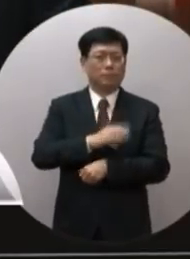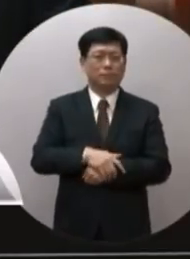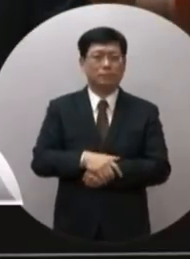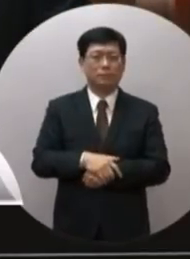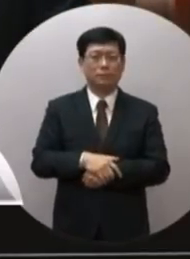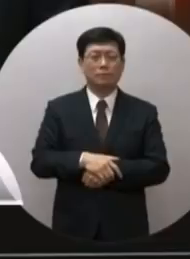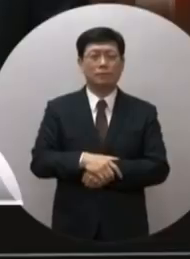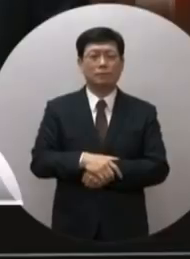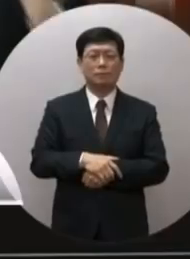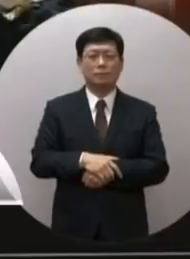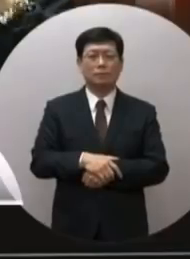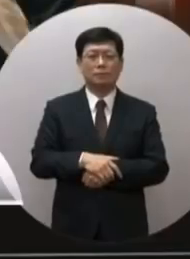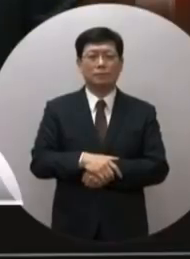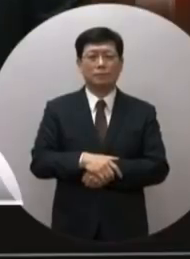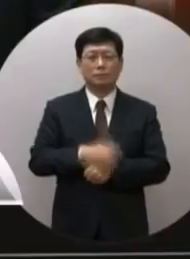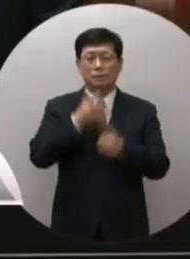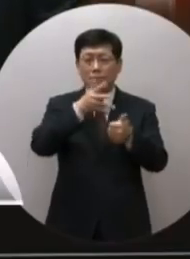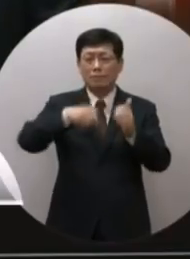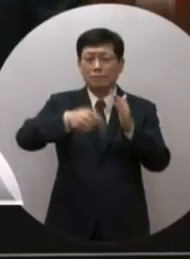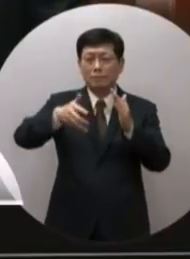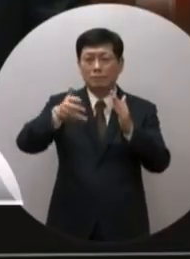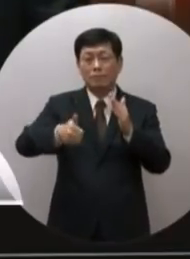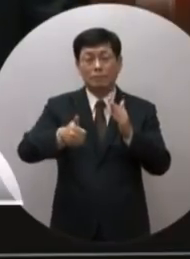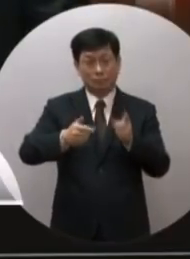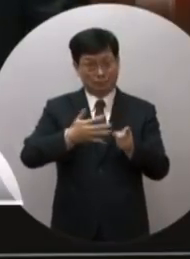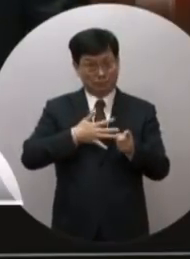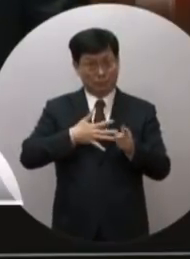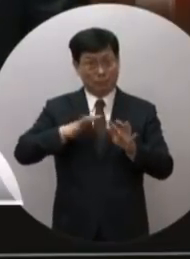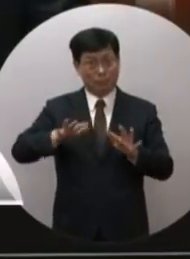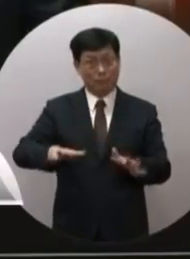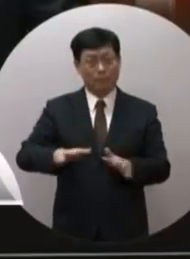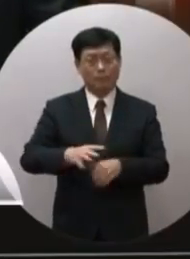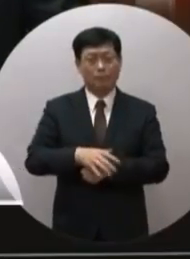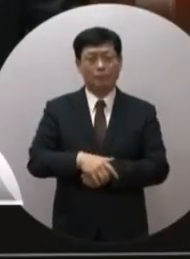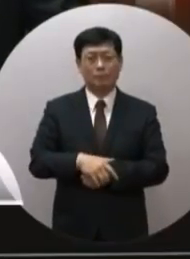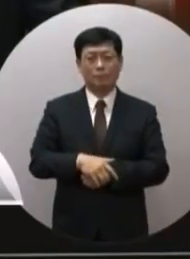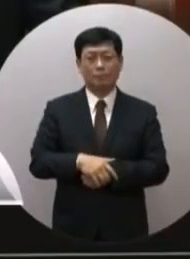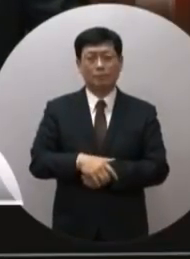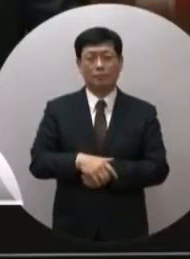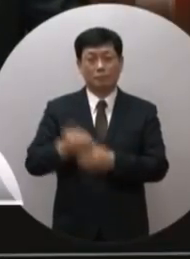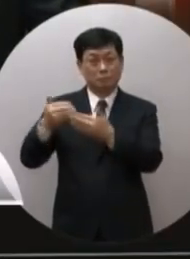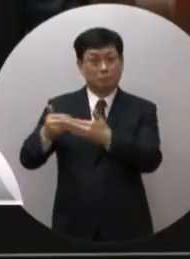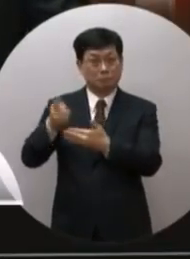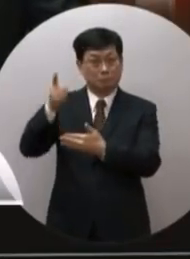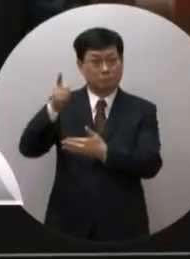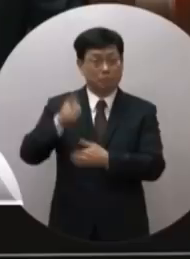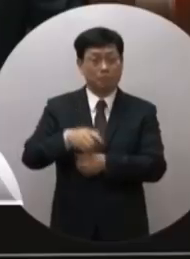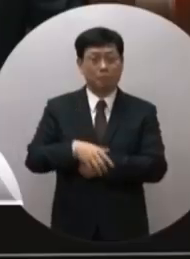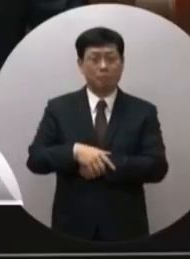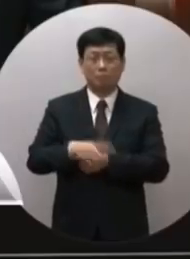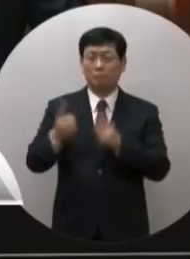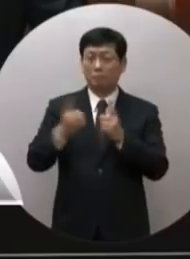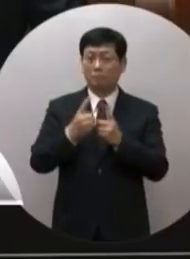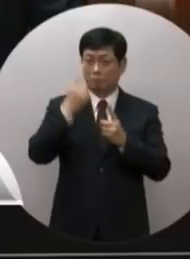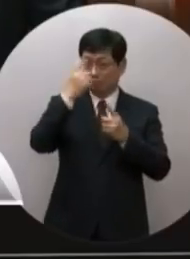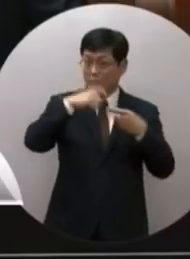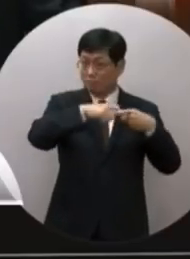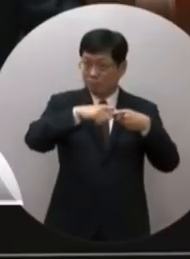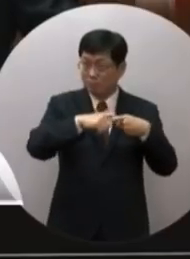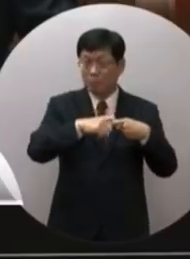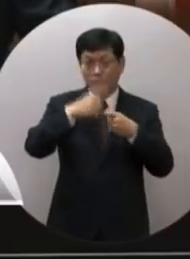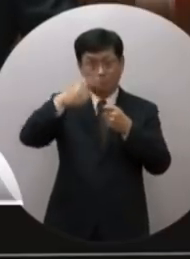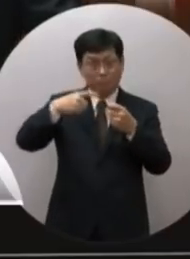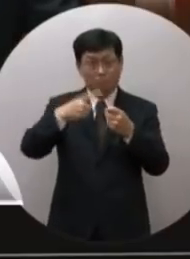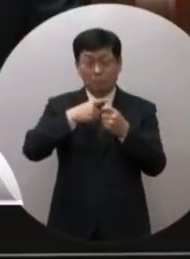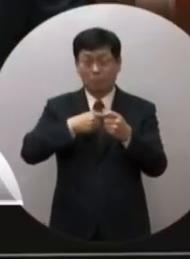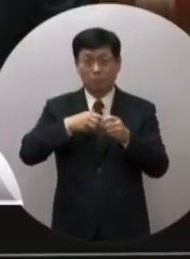展。请问院长，您知道现在啊，中国大陆对欧盟一